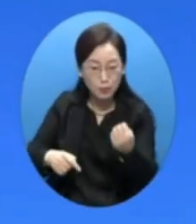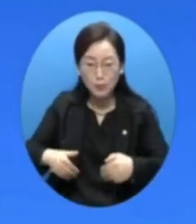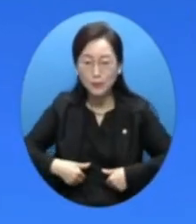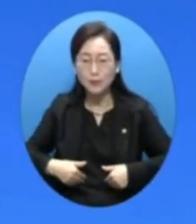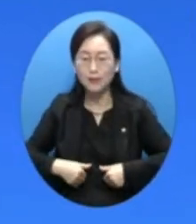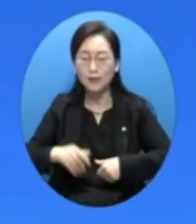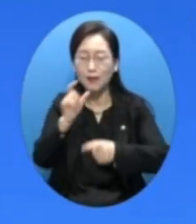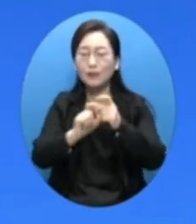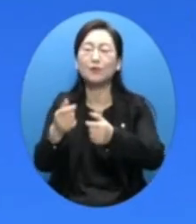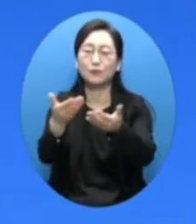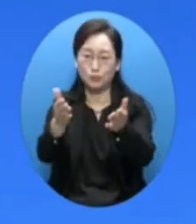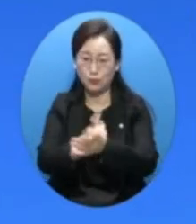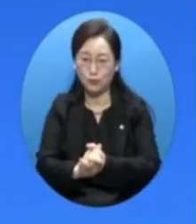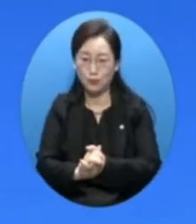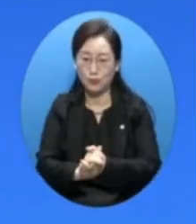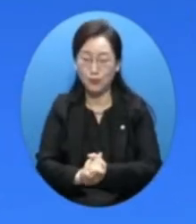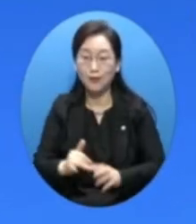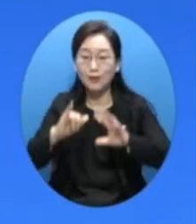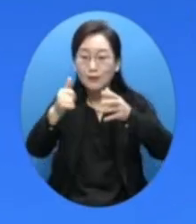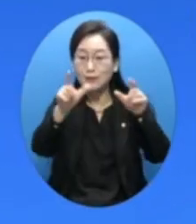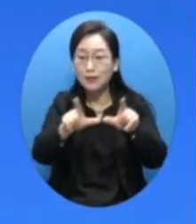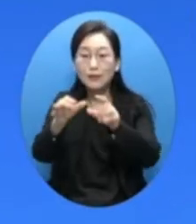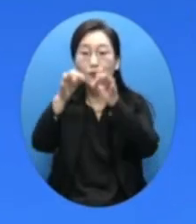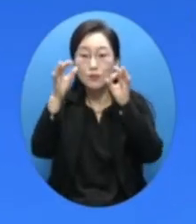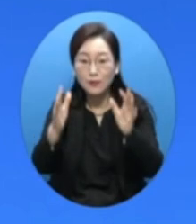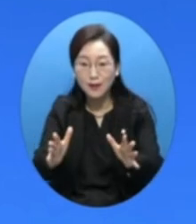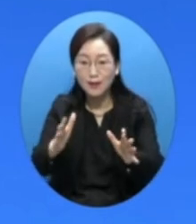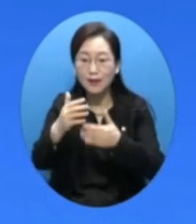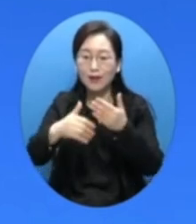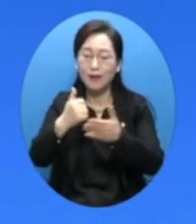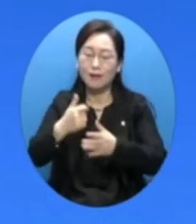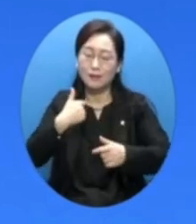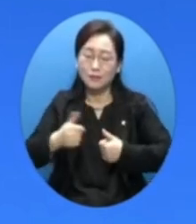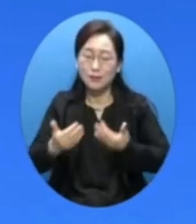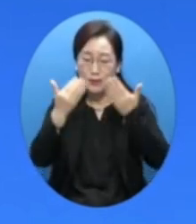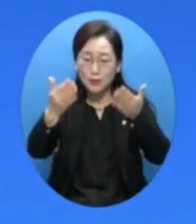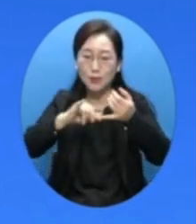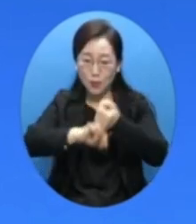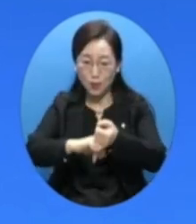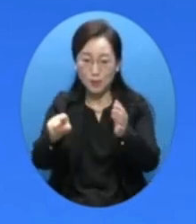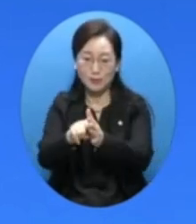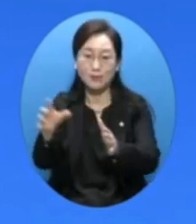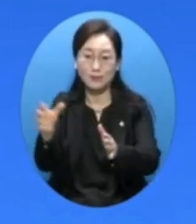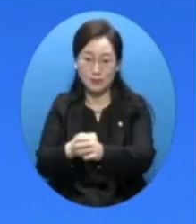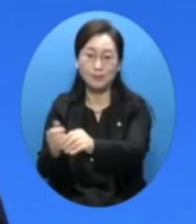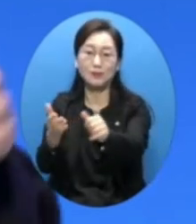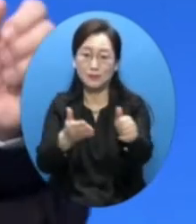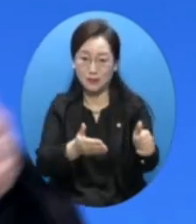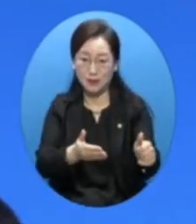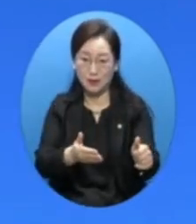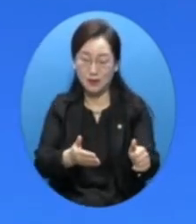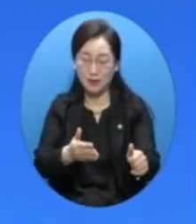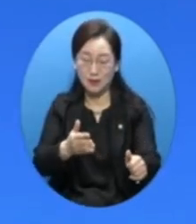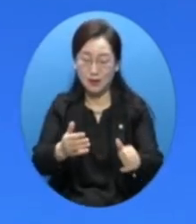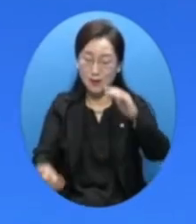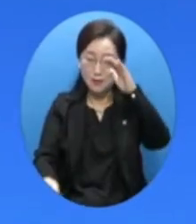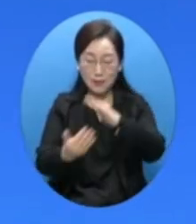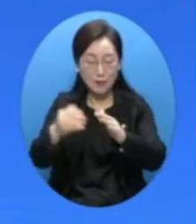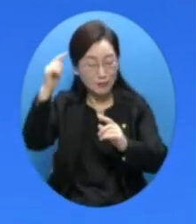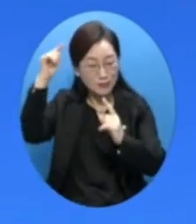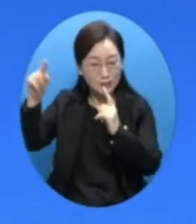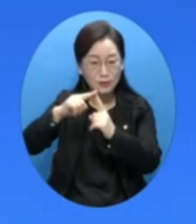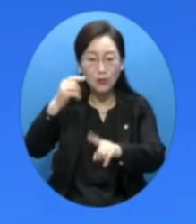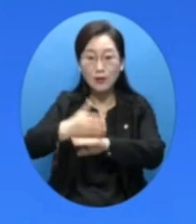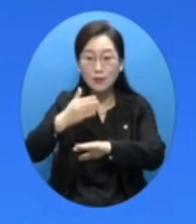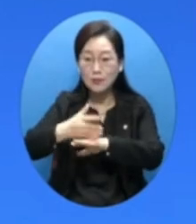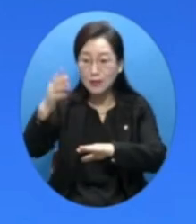주실 것이다 무엇보다 더 이상 기쁘시게 하는 삶을 살아가는 믿음의 사람들이 되어야 됩니다 절대 그런 절대하면서 믿음으로 살아갈